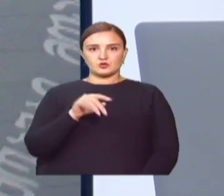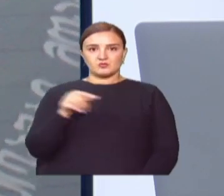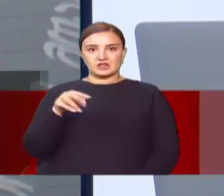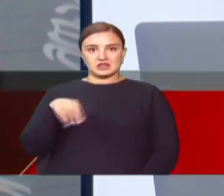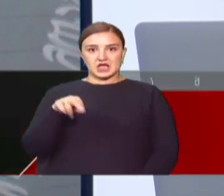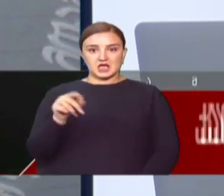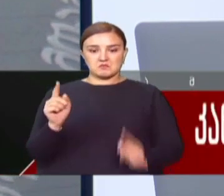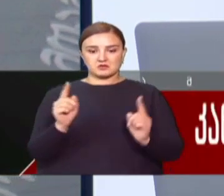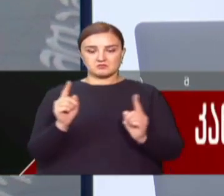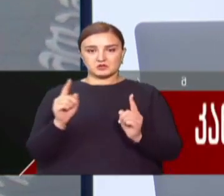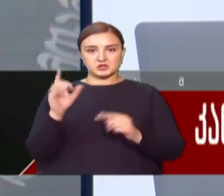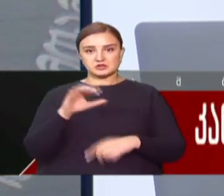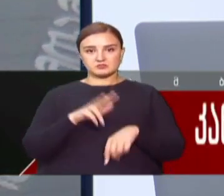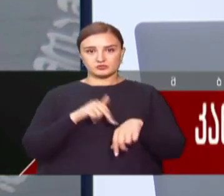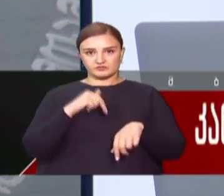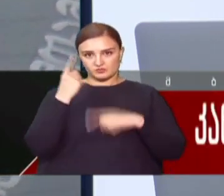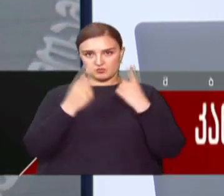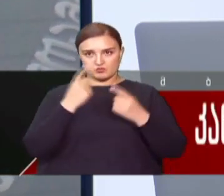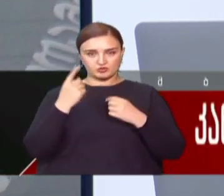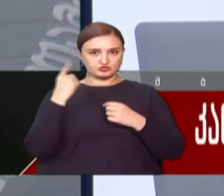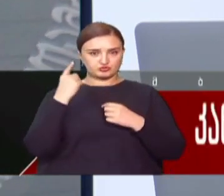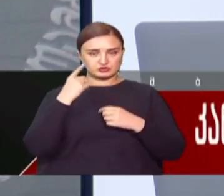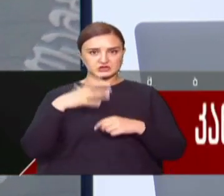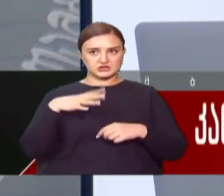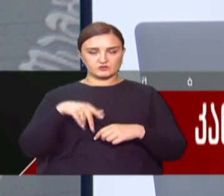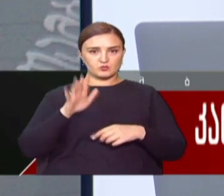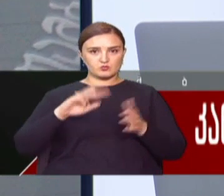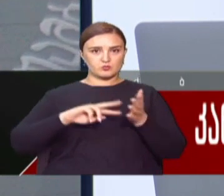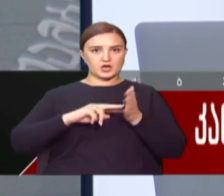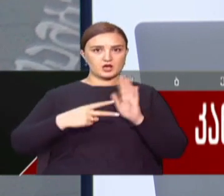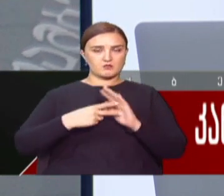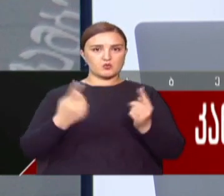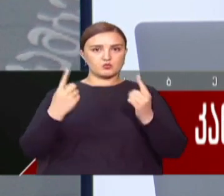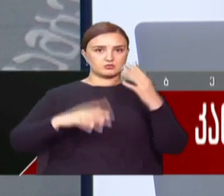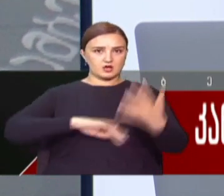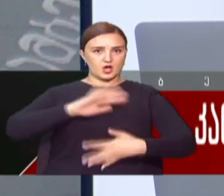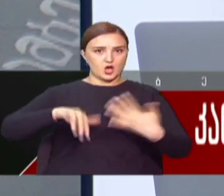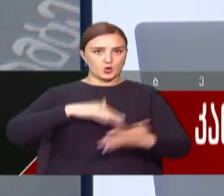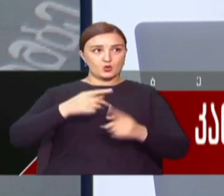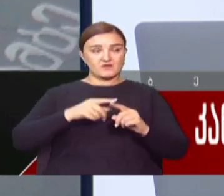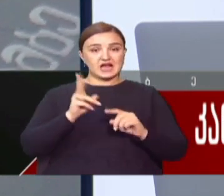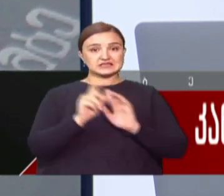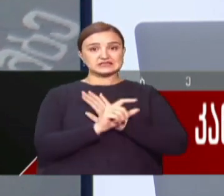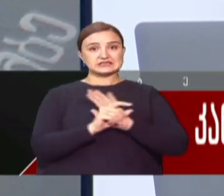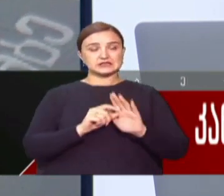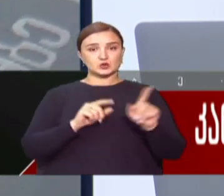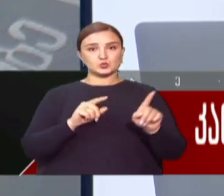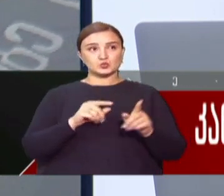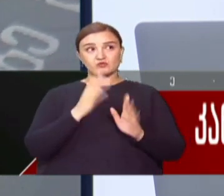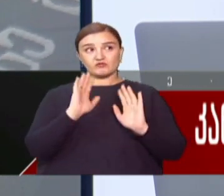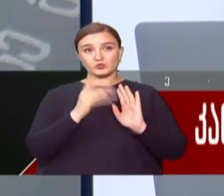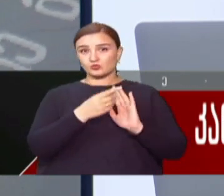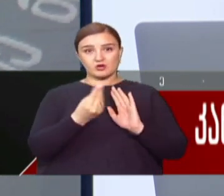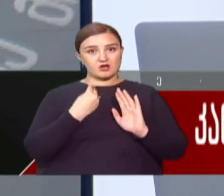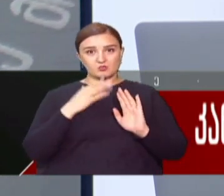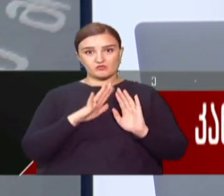Octombrie-decembrie. Sosis informații istorie de am perioadă și gegmeba sa cartelul și are uloba. Cațul aici candidatii statul stand dacă și rebit Eurocomisii su ar copit da spun